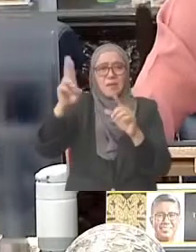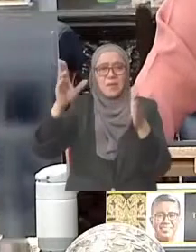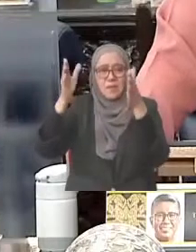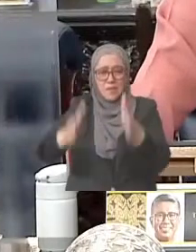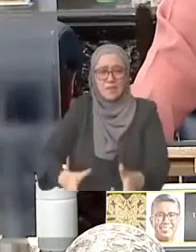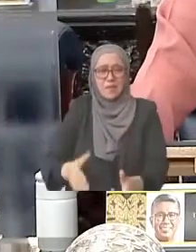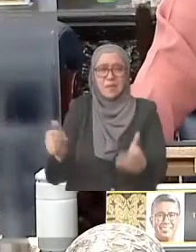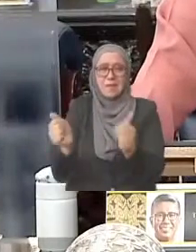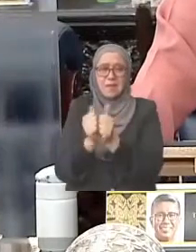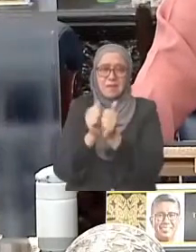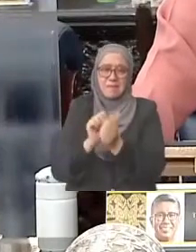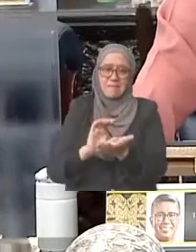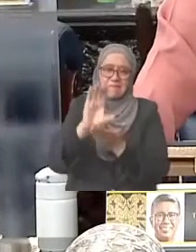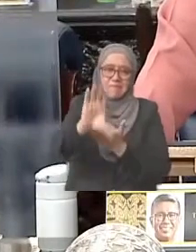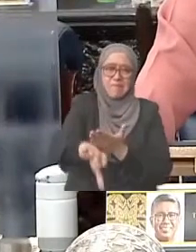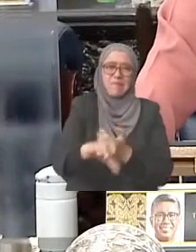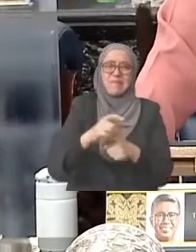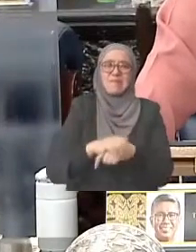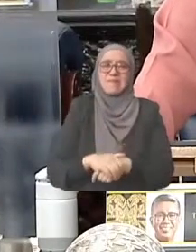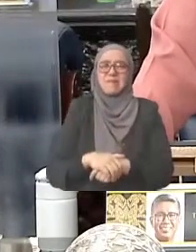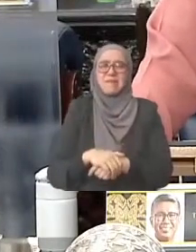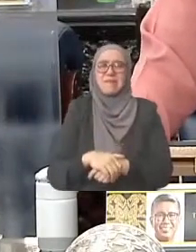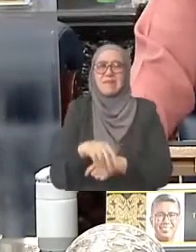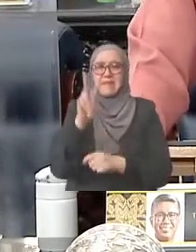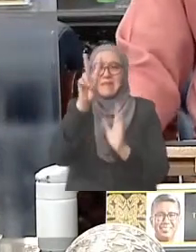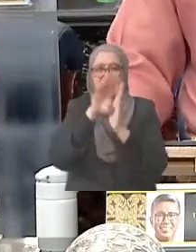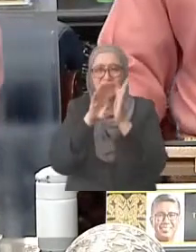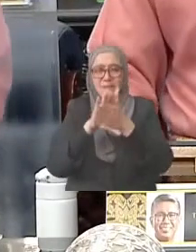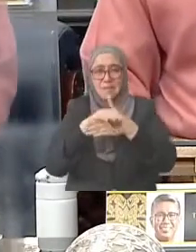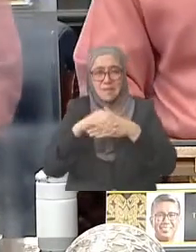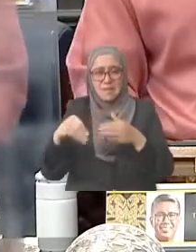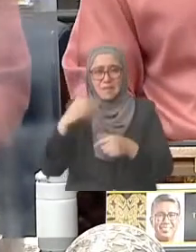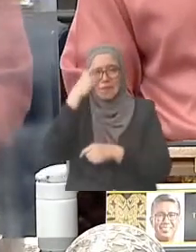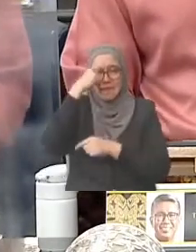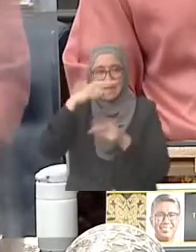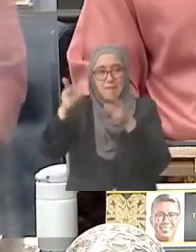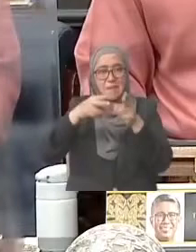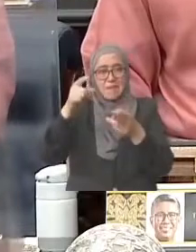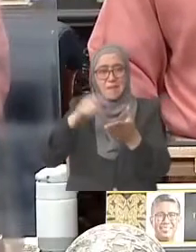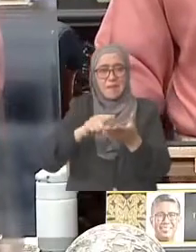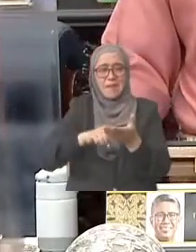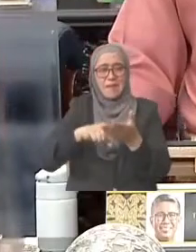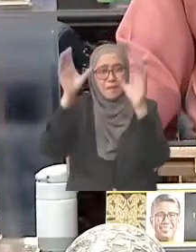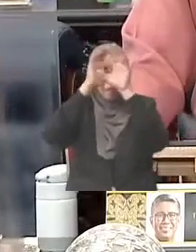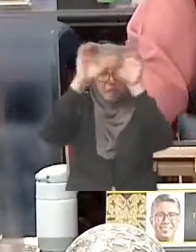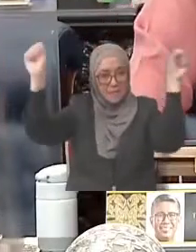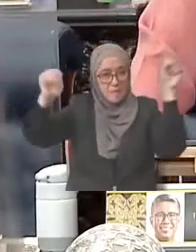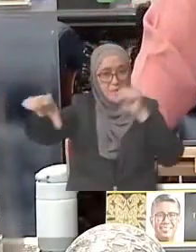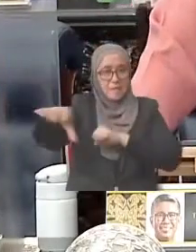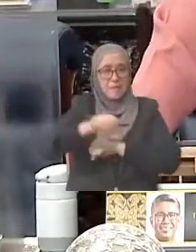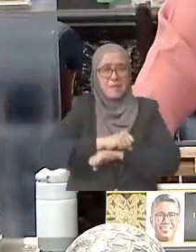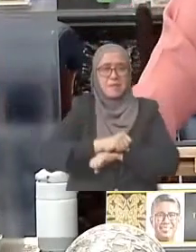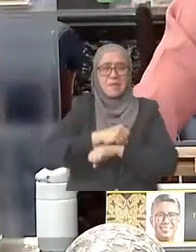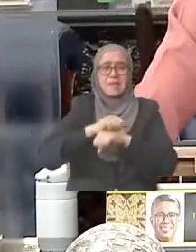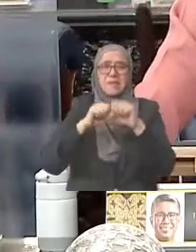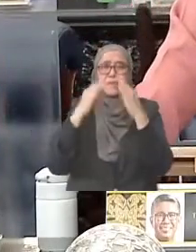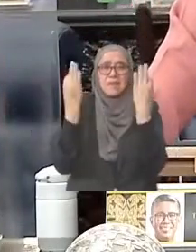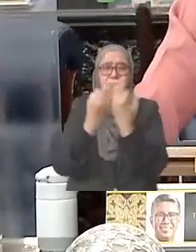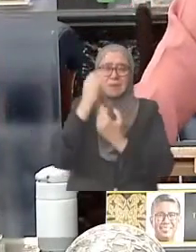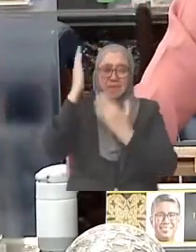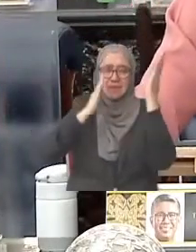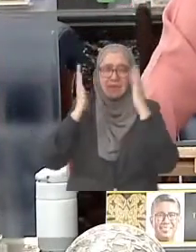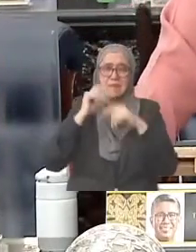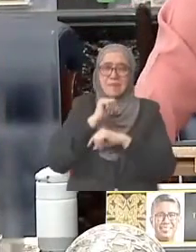dua bidang pinggir dibawah ini setiap ini kepada majikan yang mengambil program Lies yang tidak aktif bekerja kerajaan akan memberikan insentif